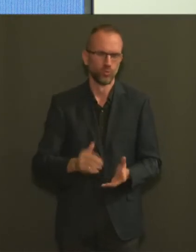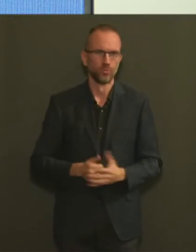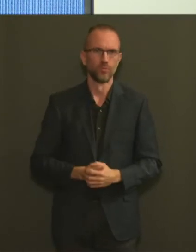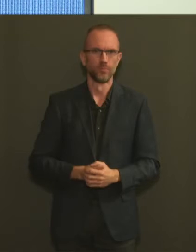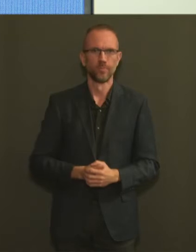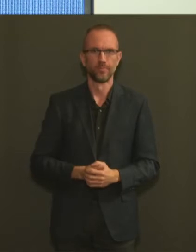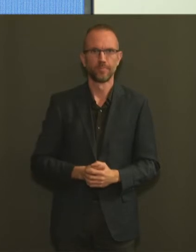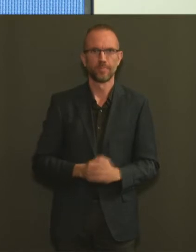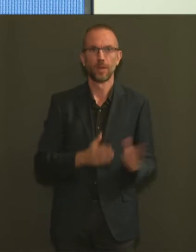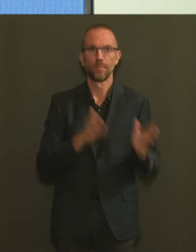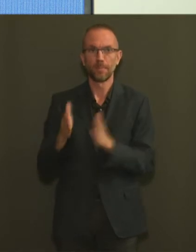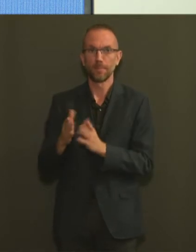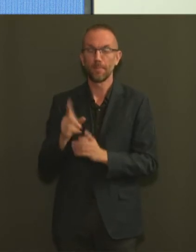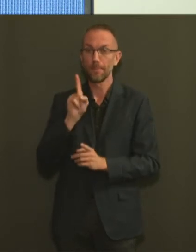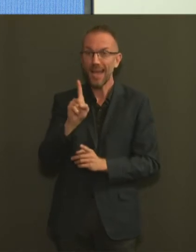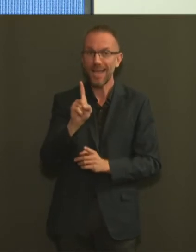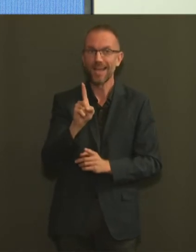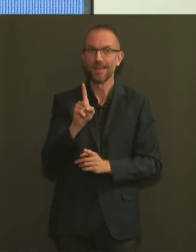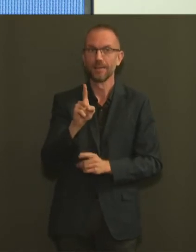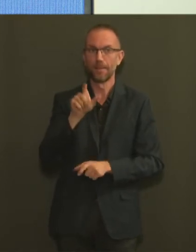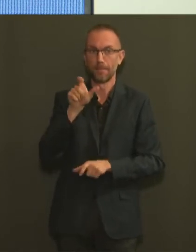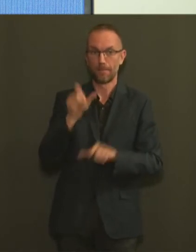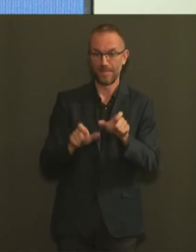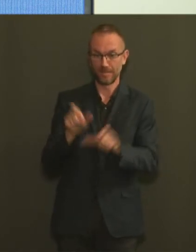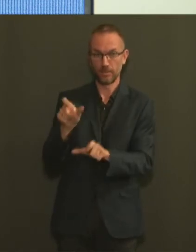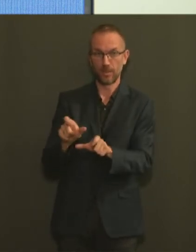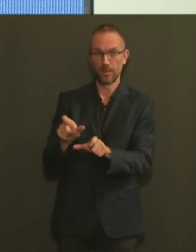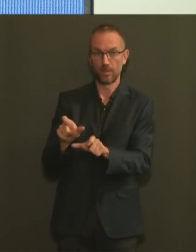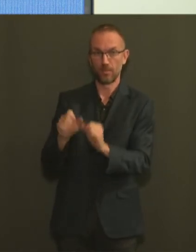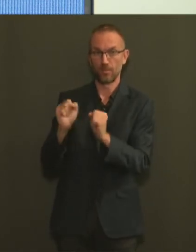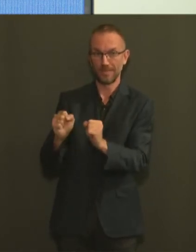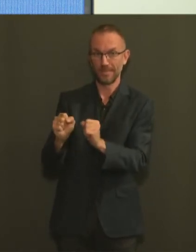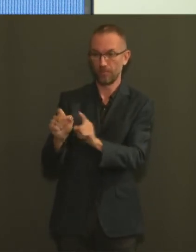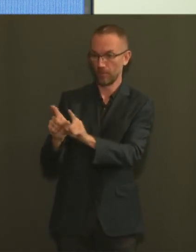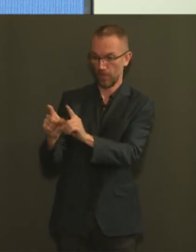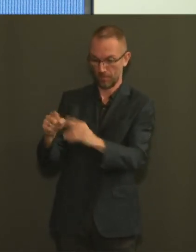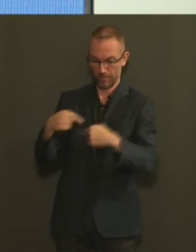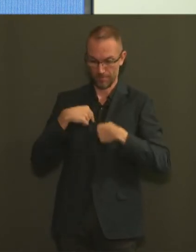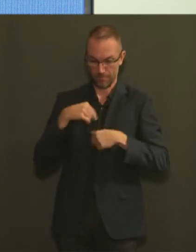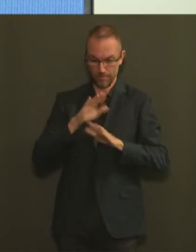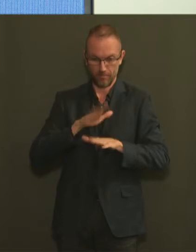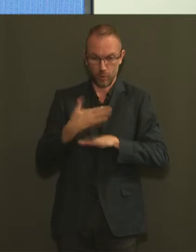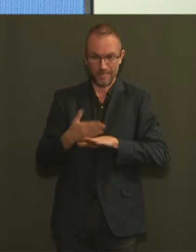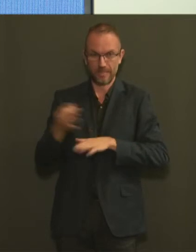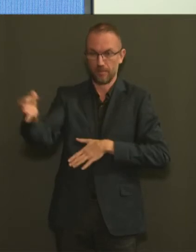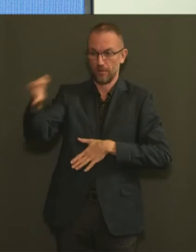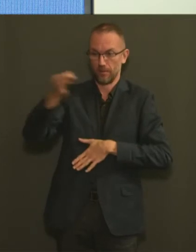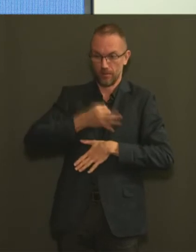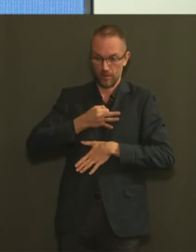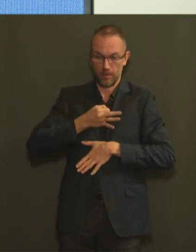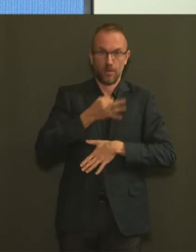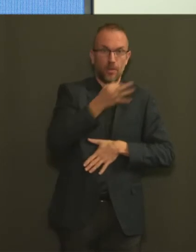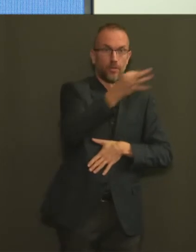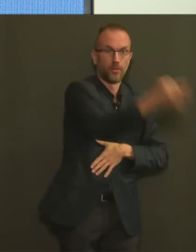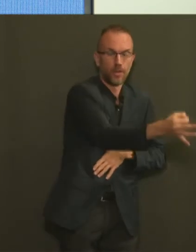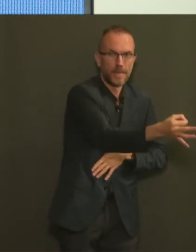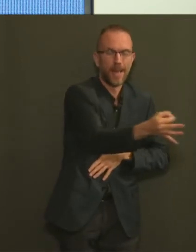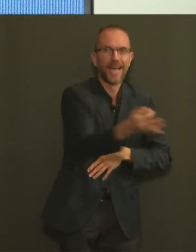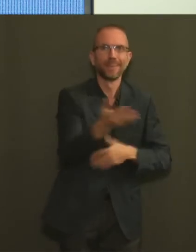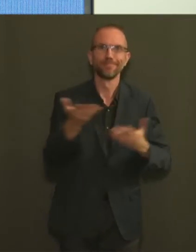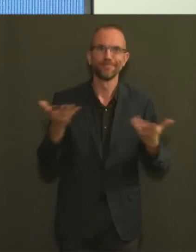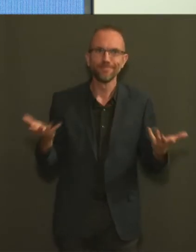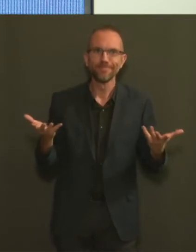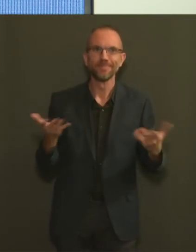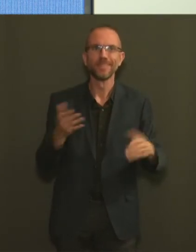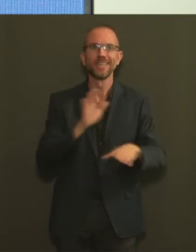si on peut dire sur leurs voies respiratoires et viendrait sans les toucher elle-même infecté quelqu'un qui n'aurait pas fait